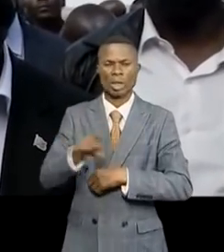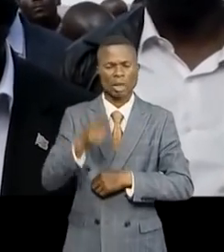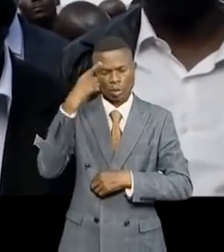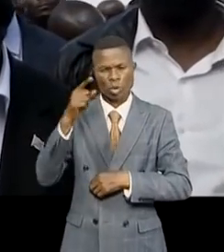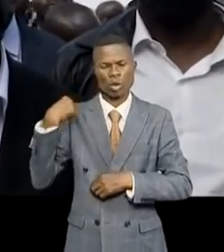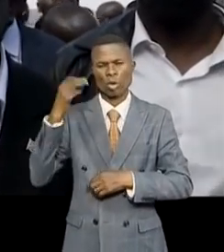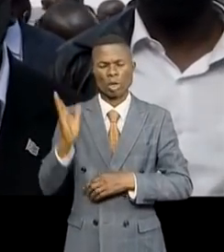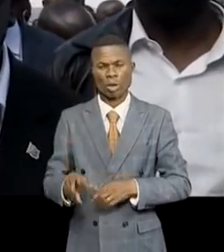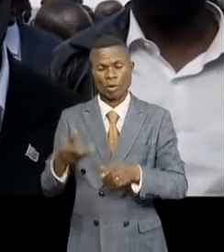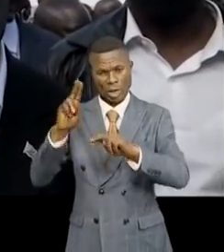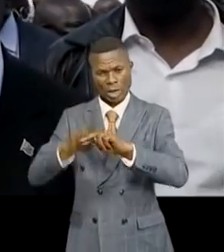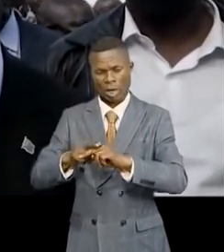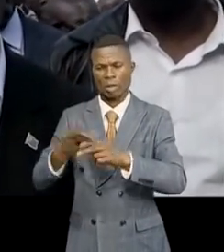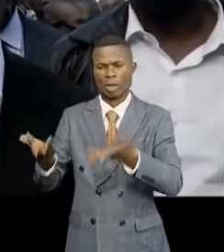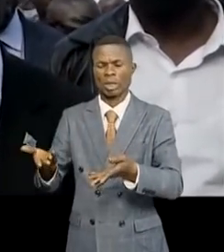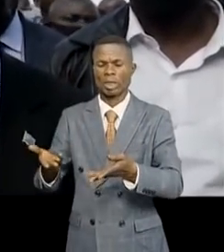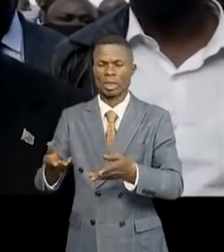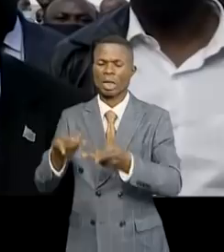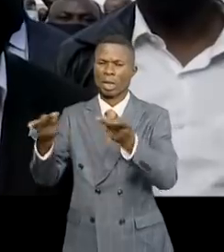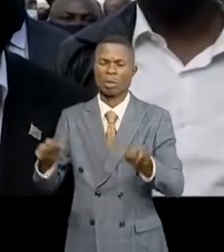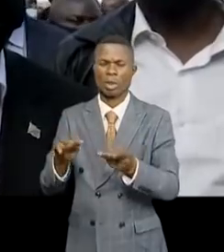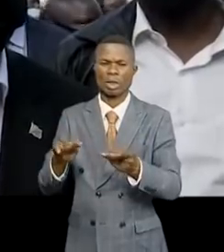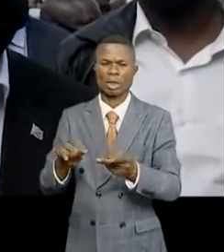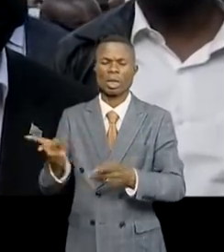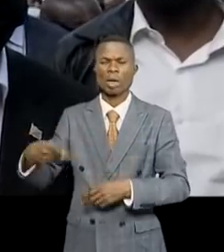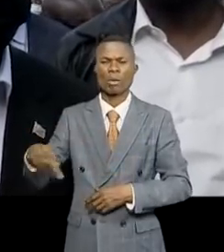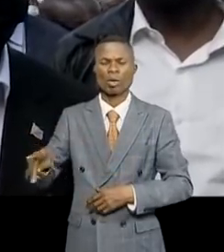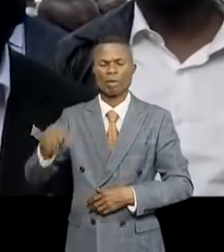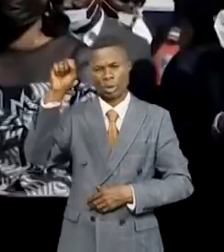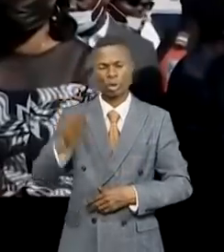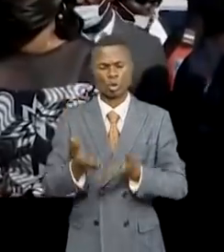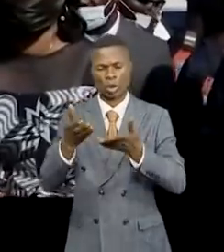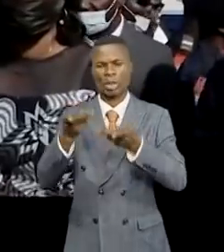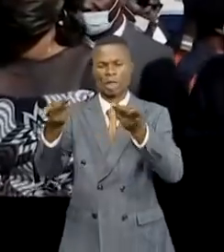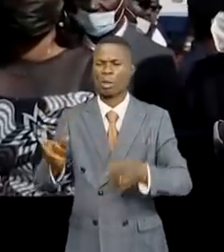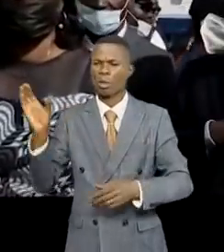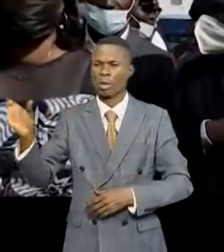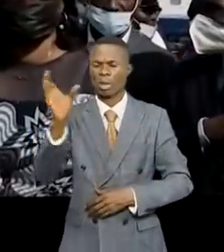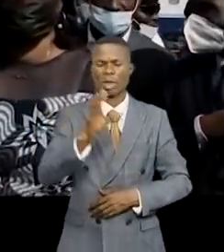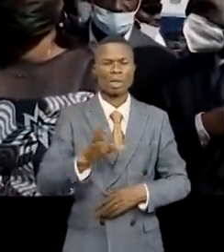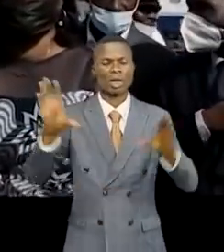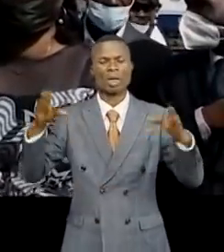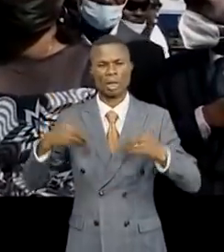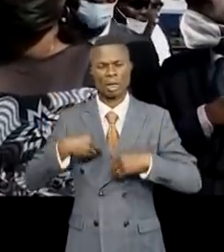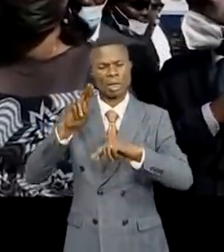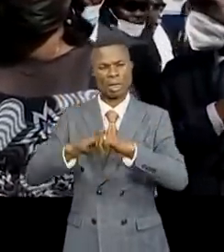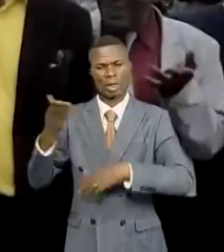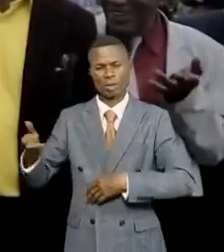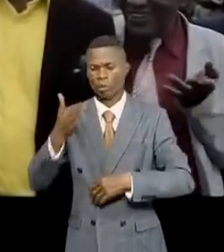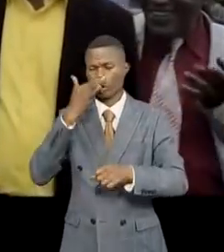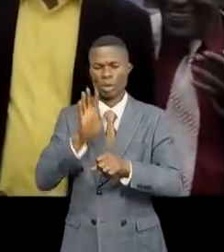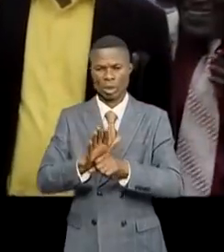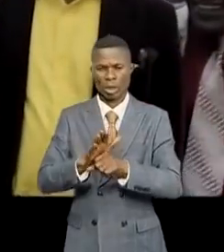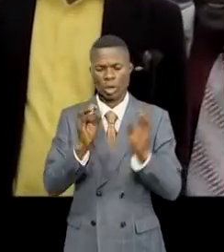gouverneur pendant qu'ils sont ici dans la province du Sud Kivu, dans les différents sites, dans les familles d'accueil, mais aussi comment est-ce que nous allons